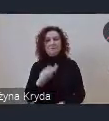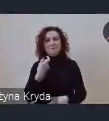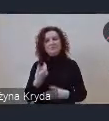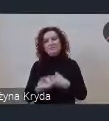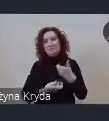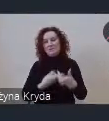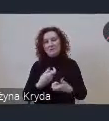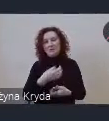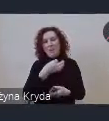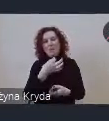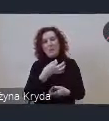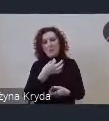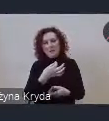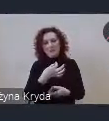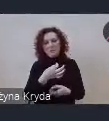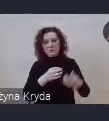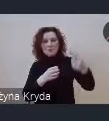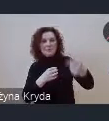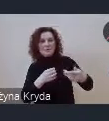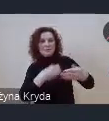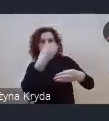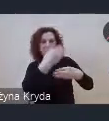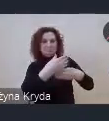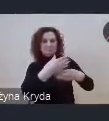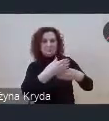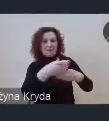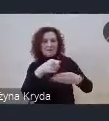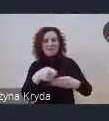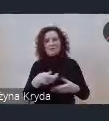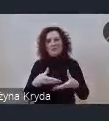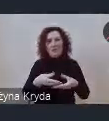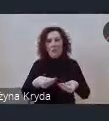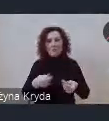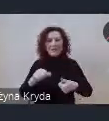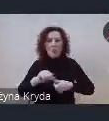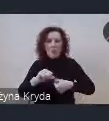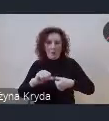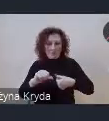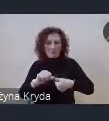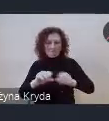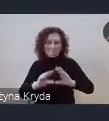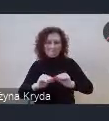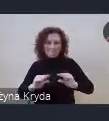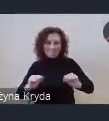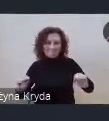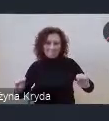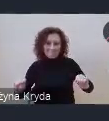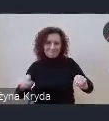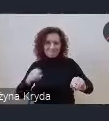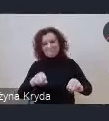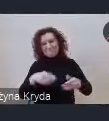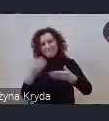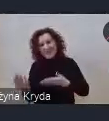zablokowane wejscie z tamtej strony schodów a z tej strony rozłożono tutaj datę gumy które są po jednej stronie Oczywiście